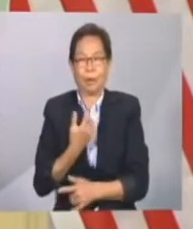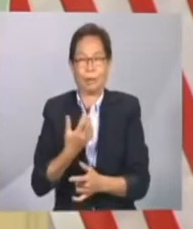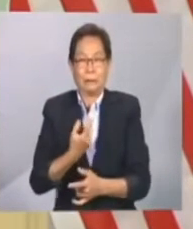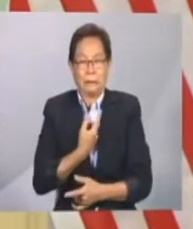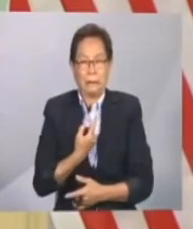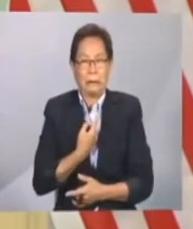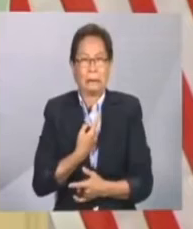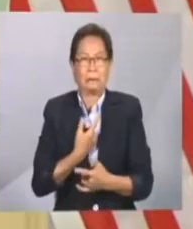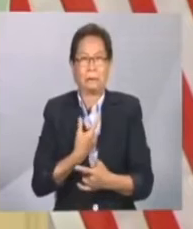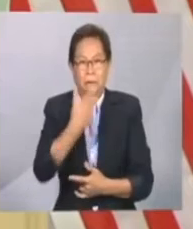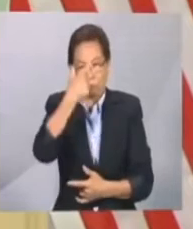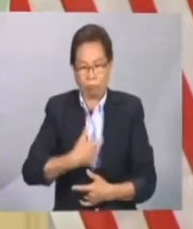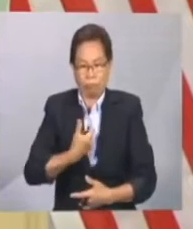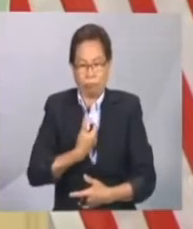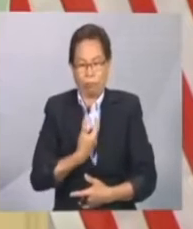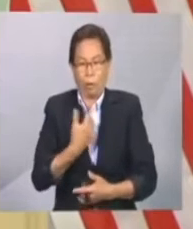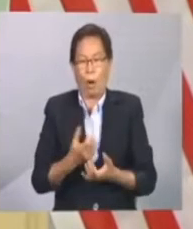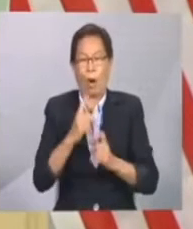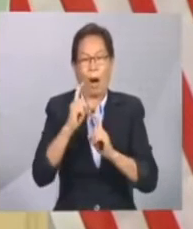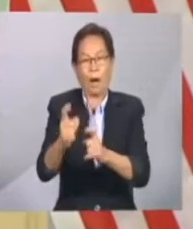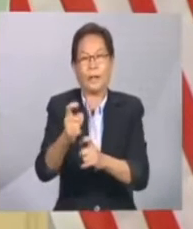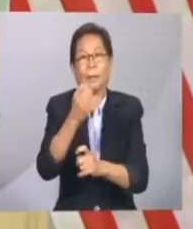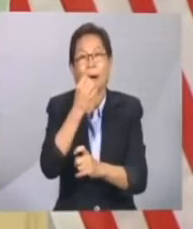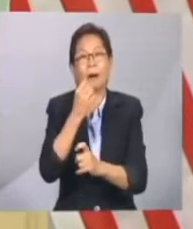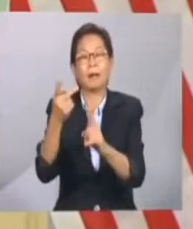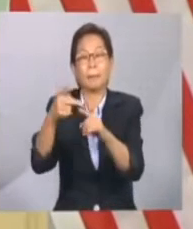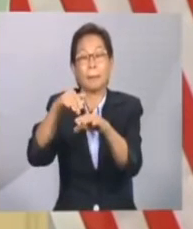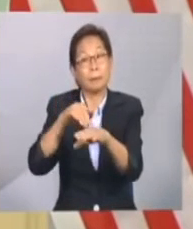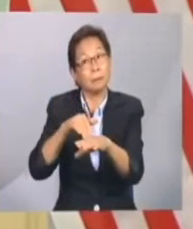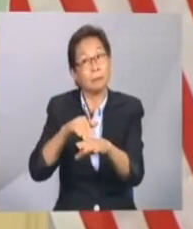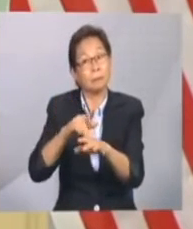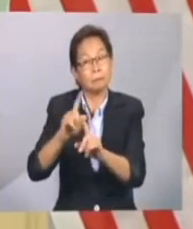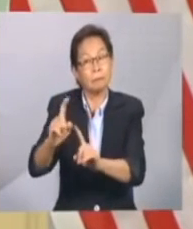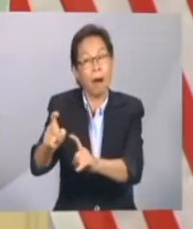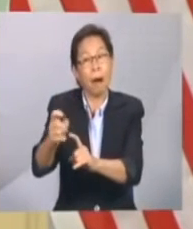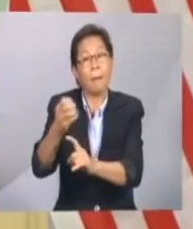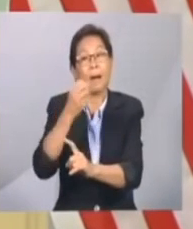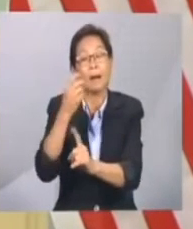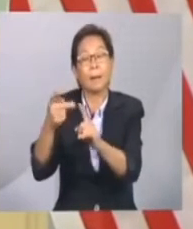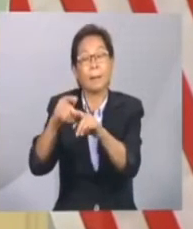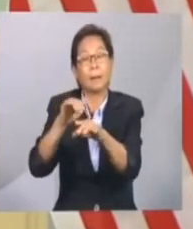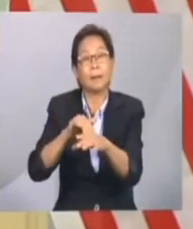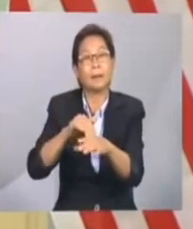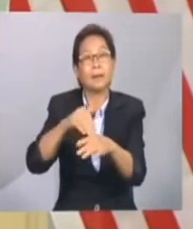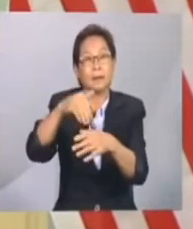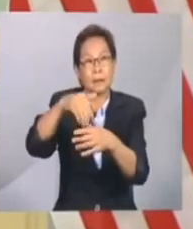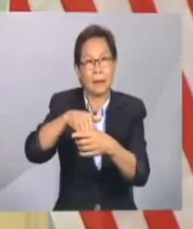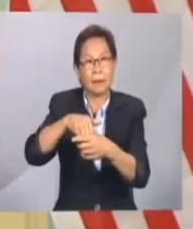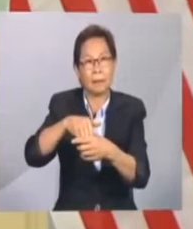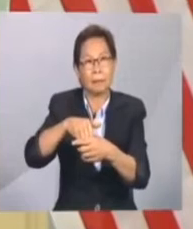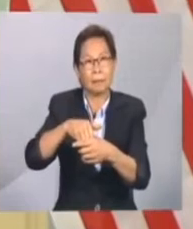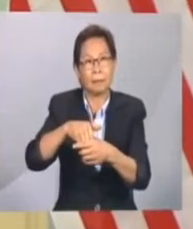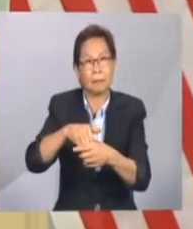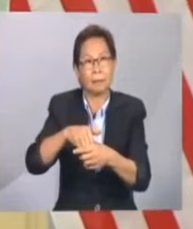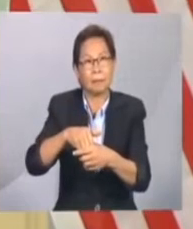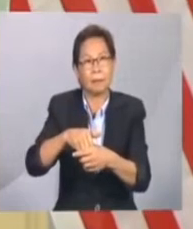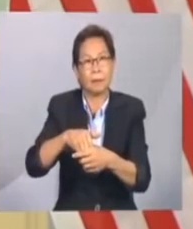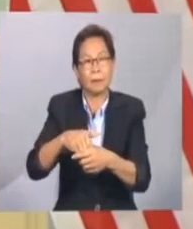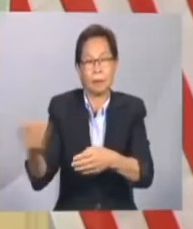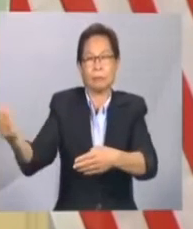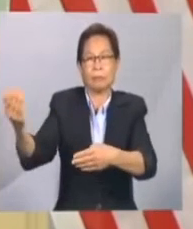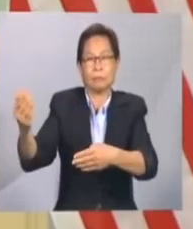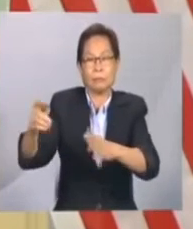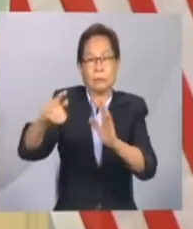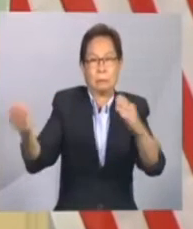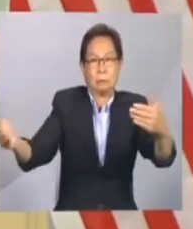memberikan makanan kepada mereka yang di di lockdown di